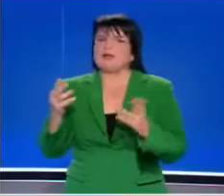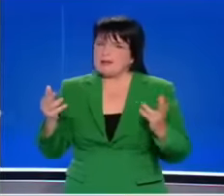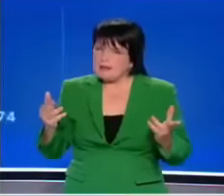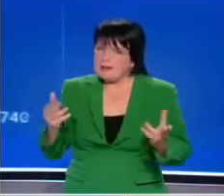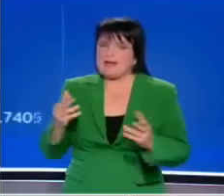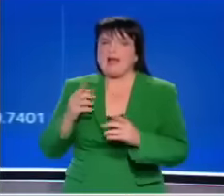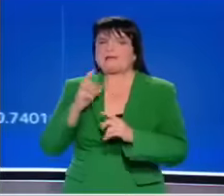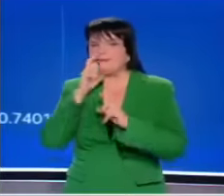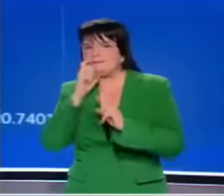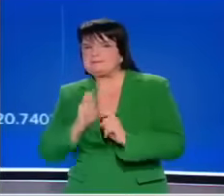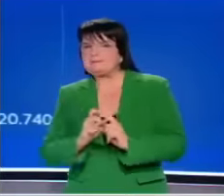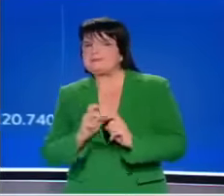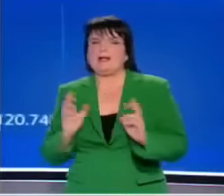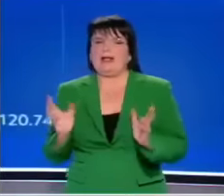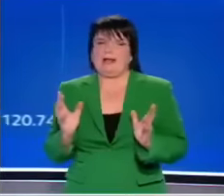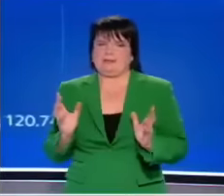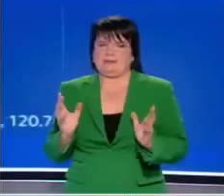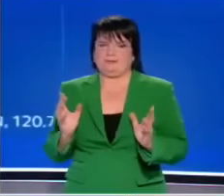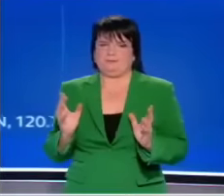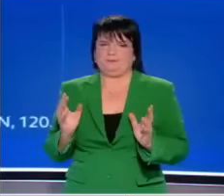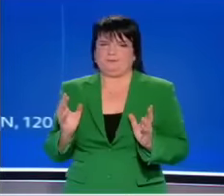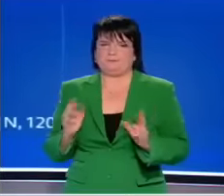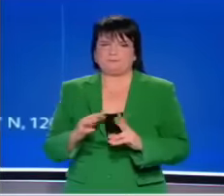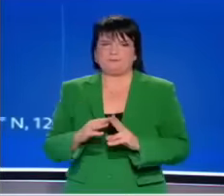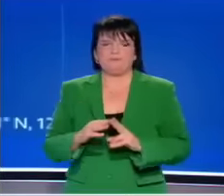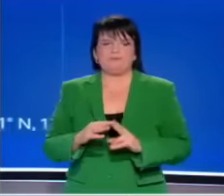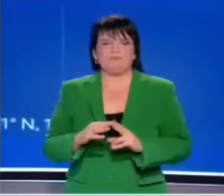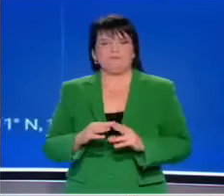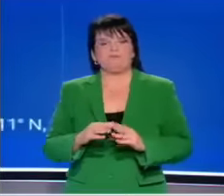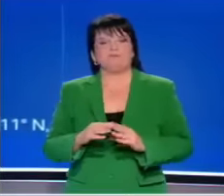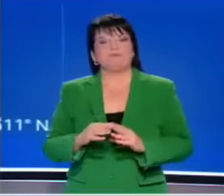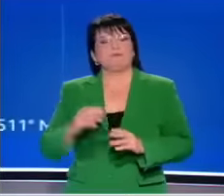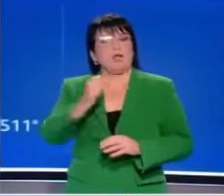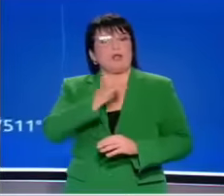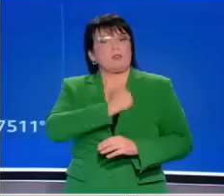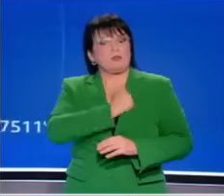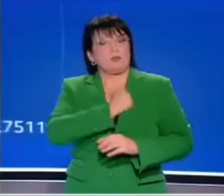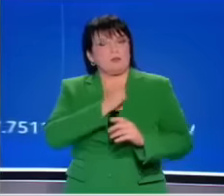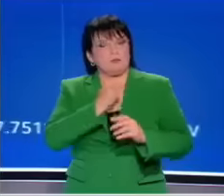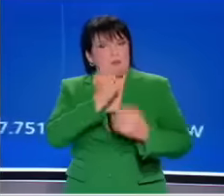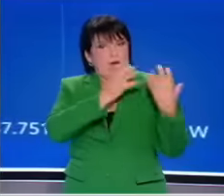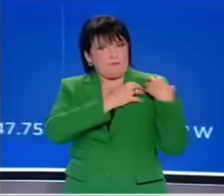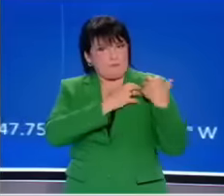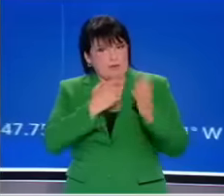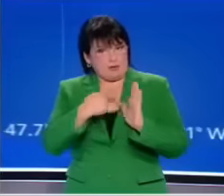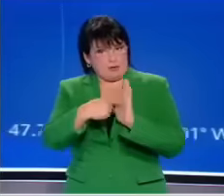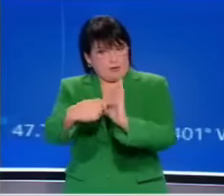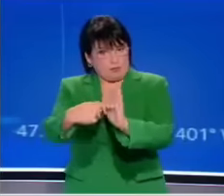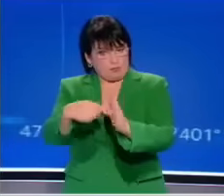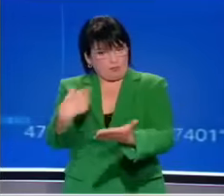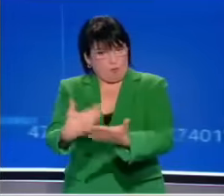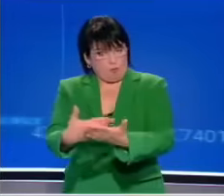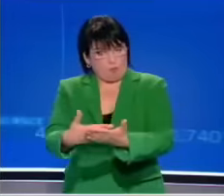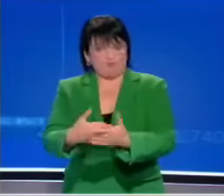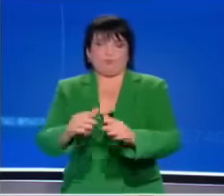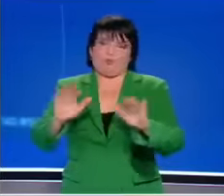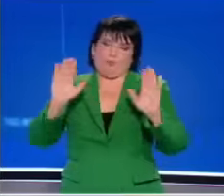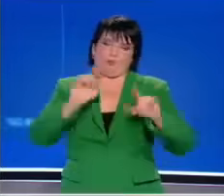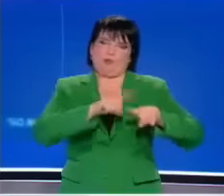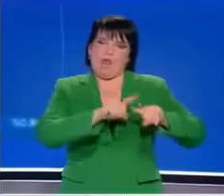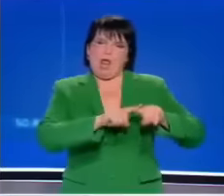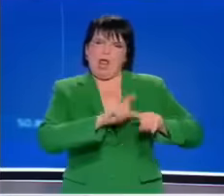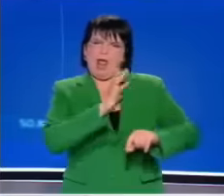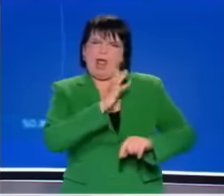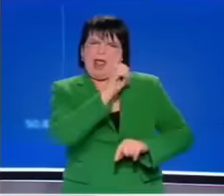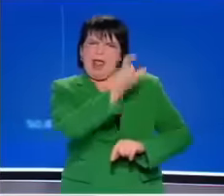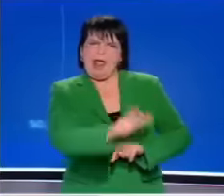κάποια εξάρτηση εντάξει δεν είναι δικιά μου η ευθύνη να το αποδείξω αλλά ο έλληνας πρέπει να αναρωτιέται για ποιο